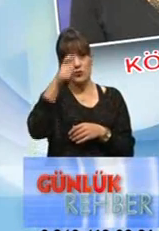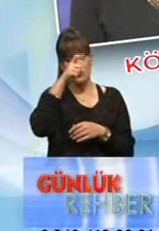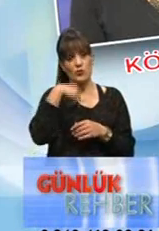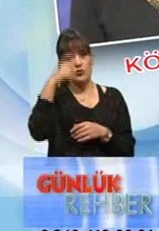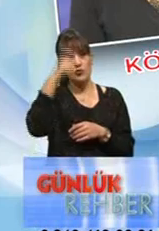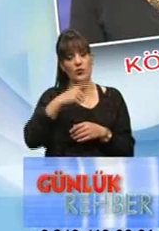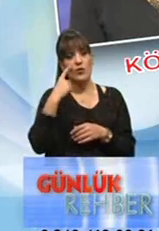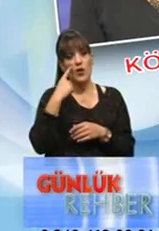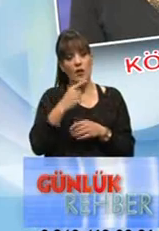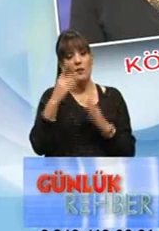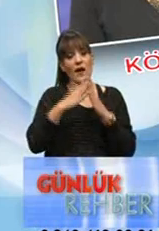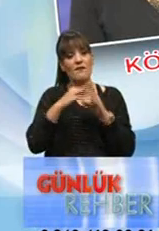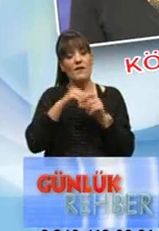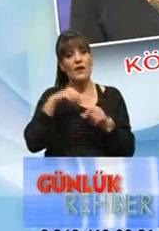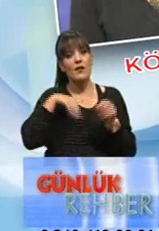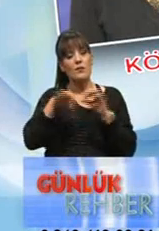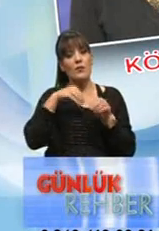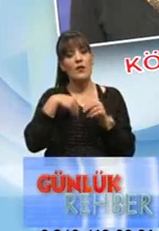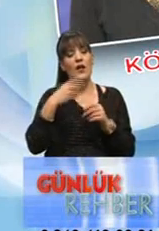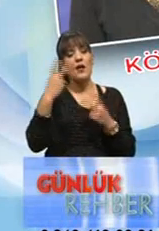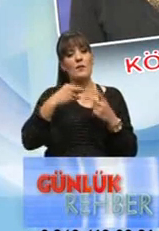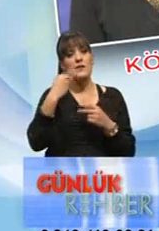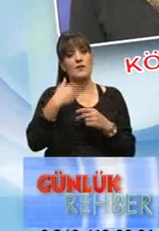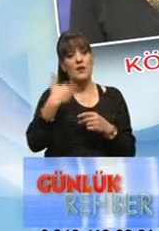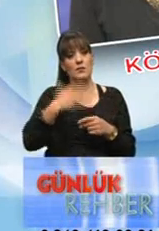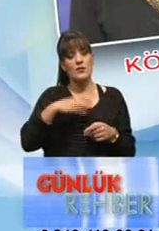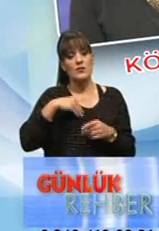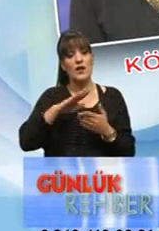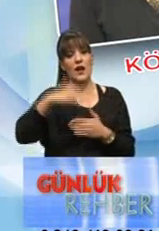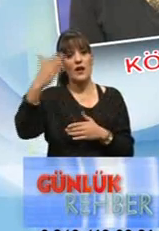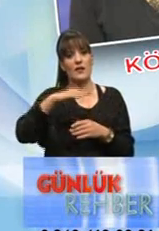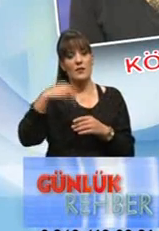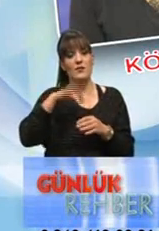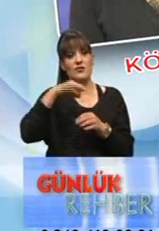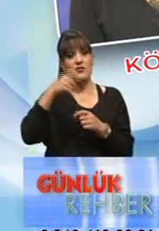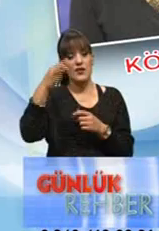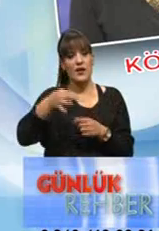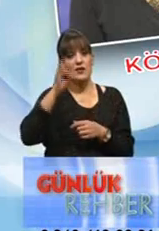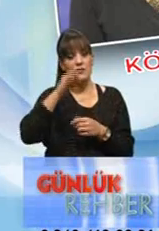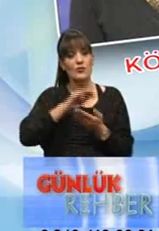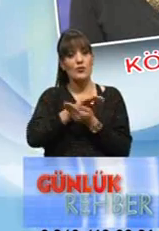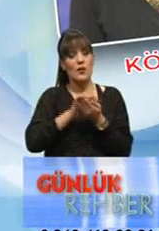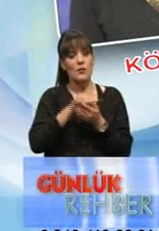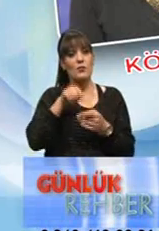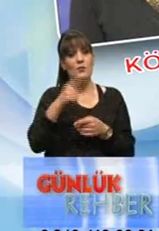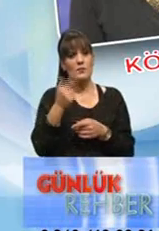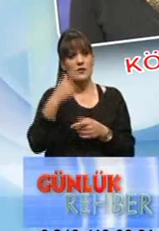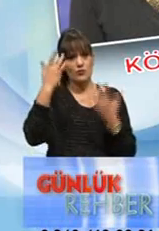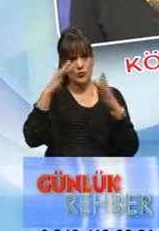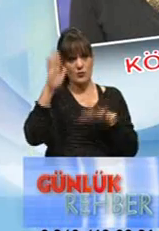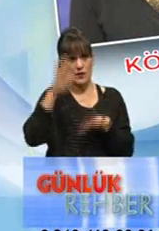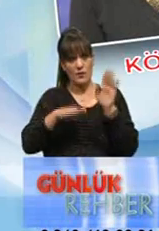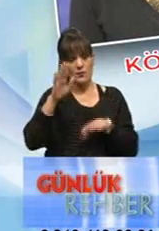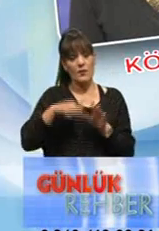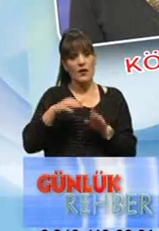modele benziyor. Motifler sanıyorum onu, o mesajı vermek istiyor. Kanepelerin üzerindeki, evet, çaylar içiliyor, kurabiyeler. Bu biraz da kültürümüzü